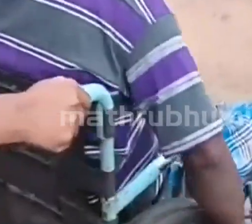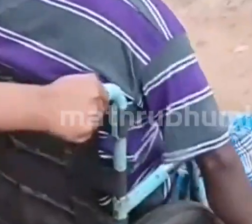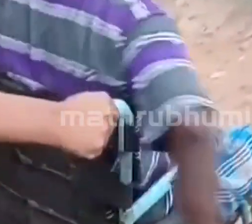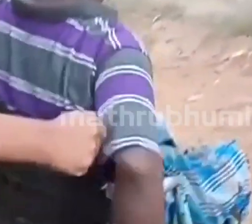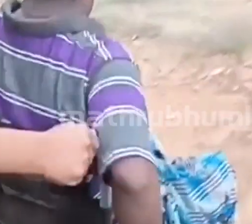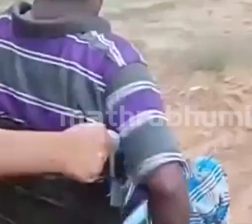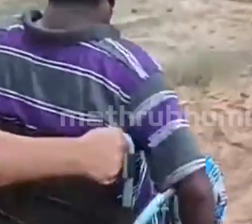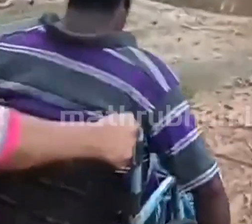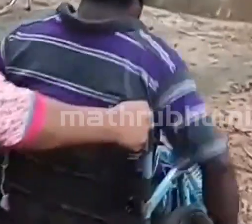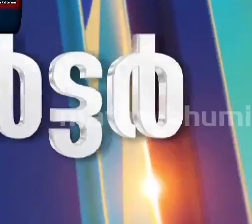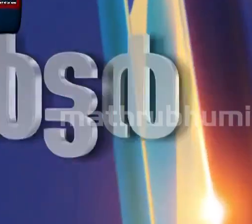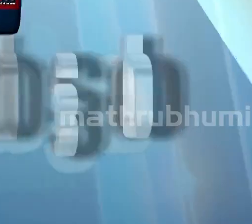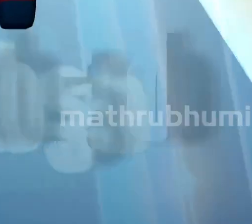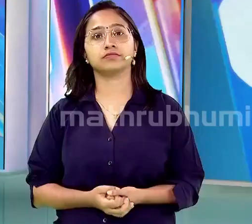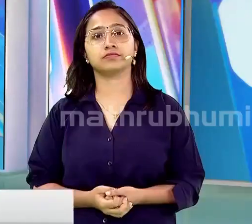മാതൃഭൂമി ന്യൂസ് തിരുവനന്തപുരം